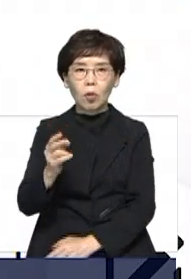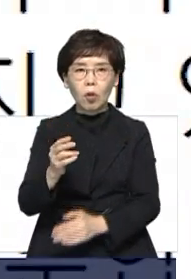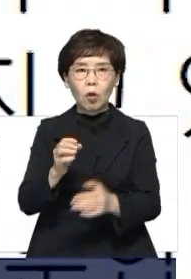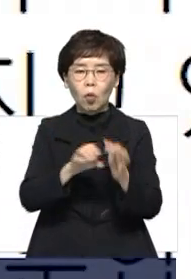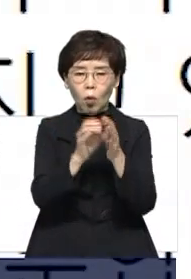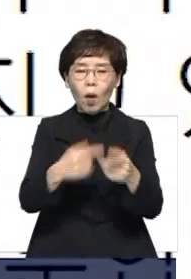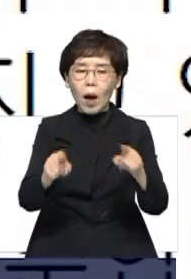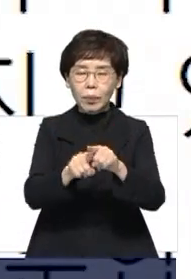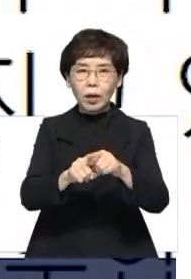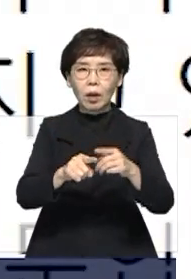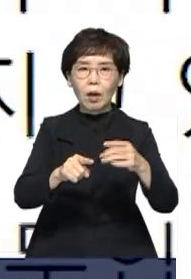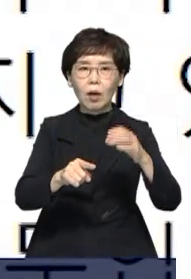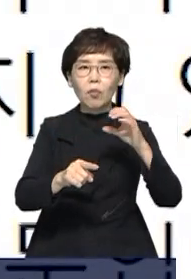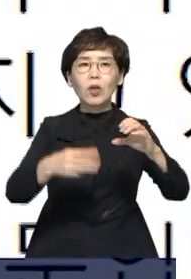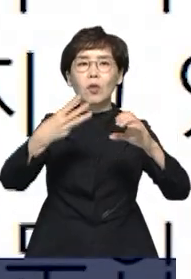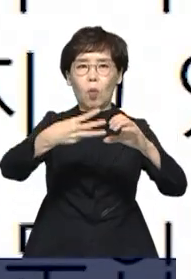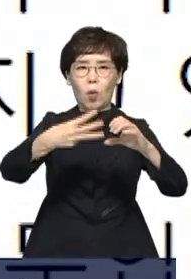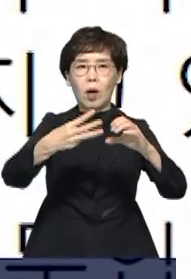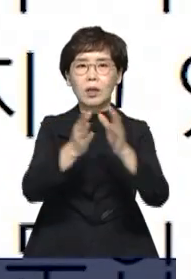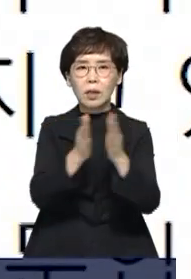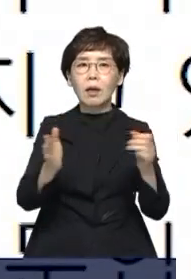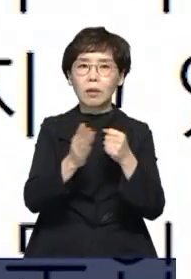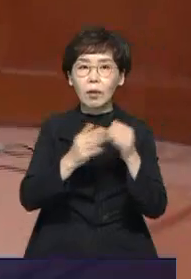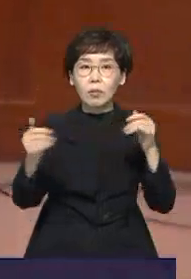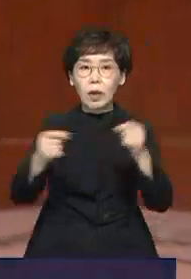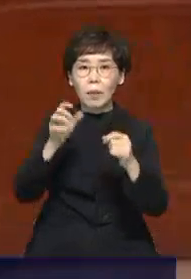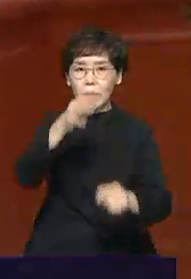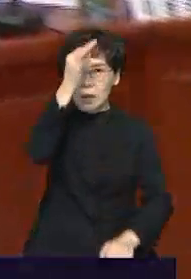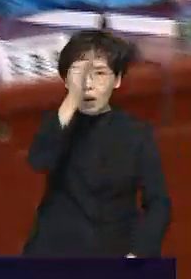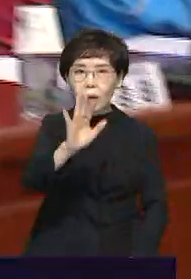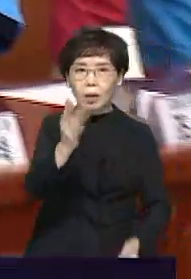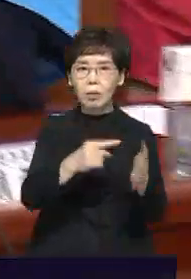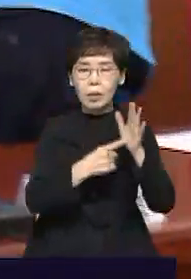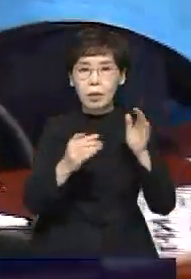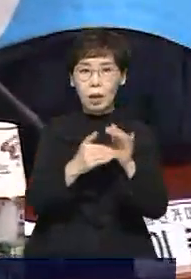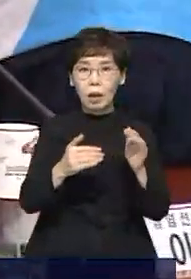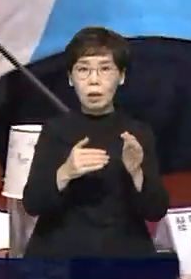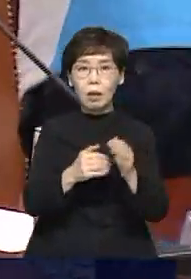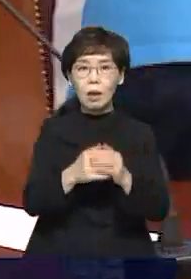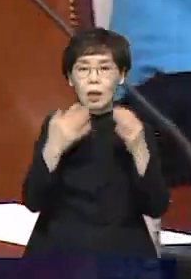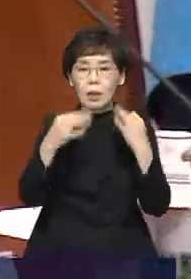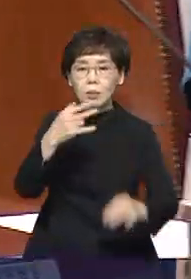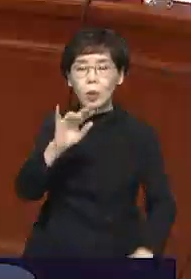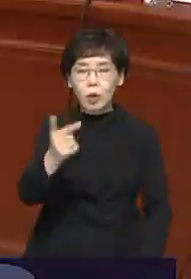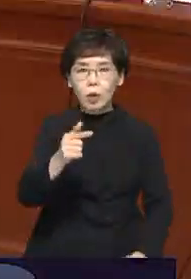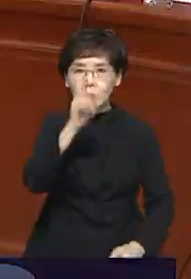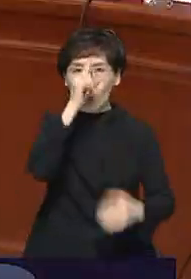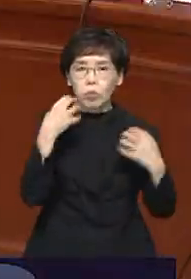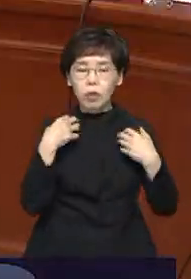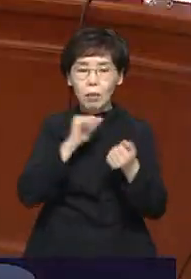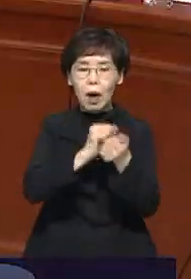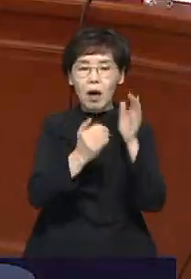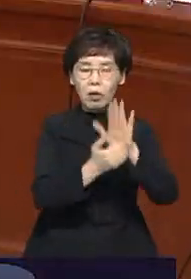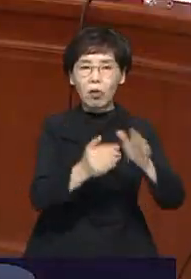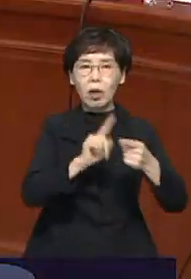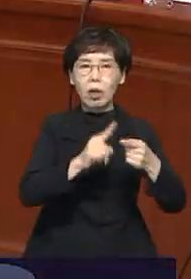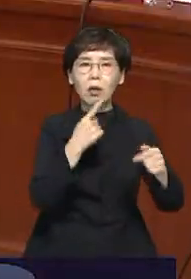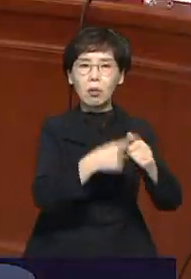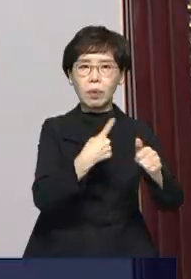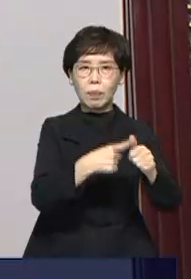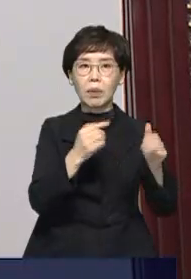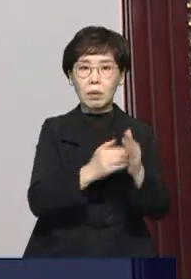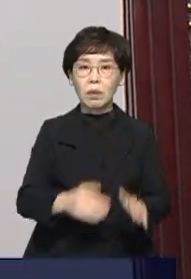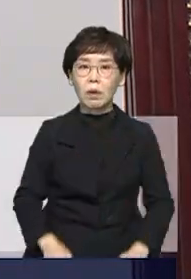때문이라며 국민 앞에 사과하라고 말했습니다. 김종인 총괄선대위원장도 정부의 방역정책에 각을 세웠습니다.